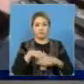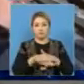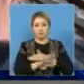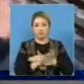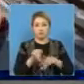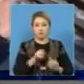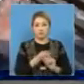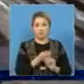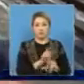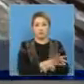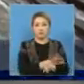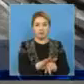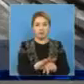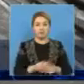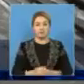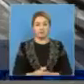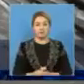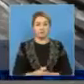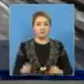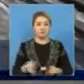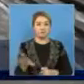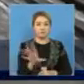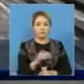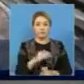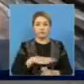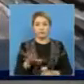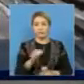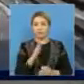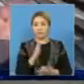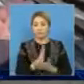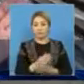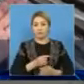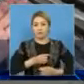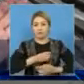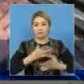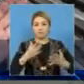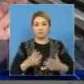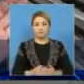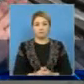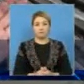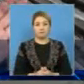вот это, что было в прошлый год. И чтобы все у всех было. Наурыз Коттыболса.